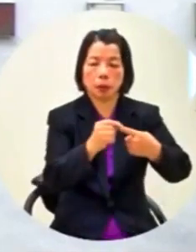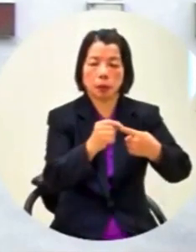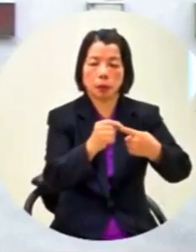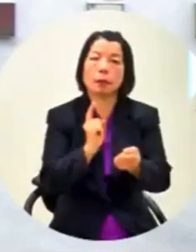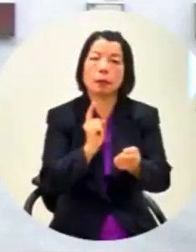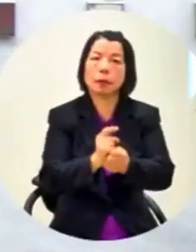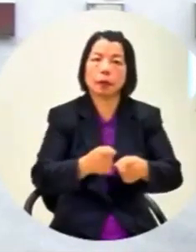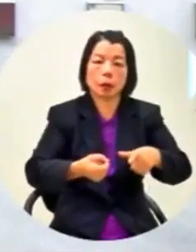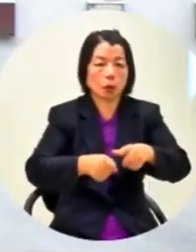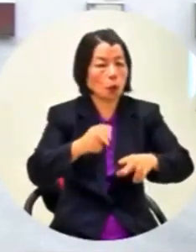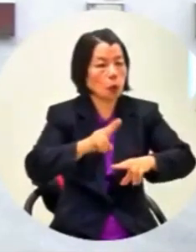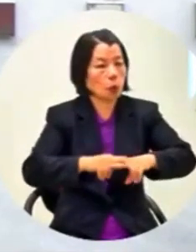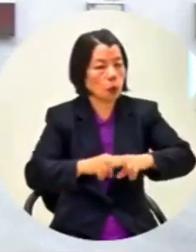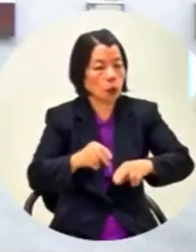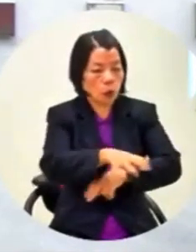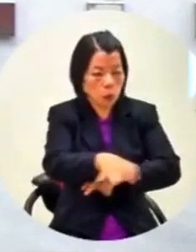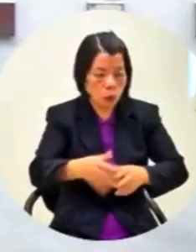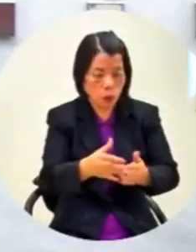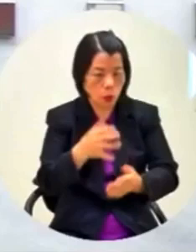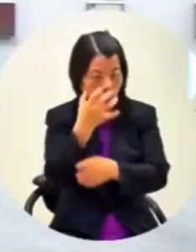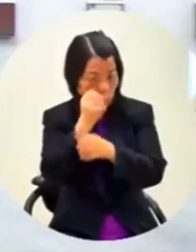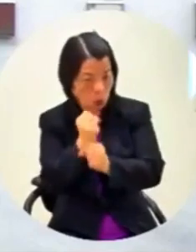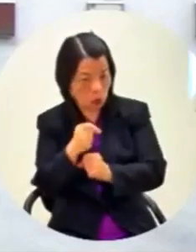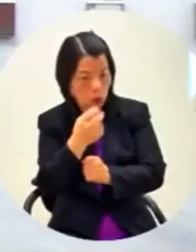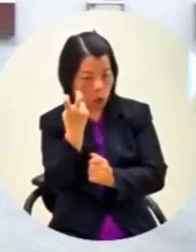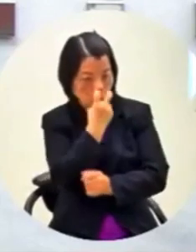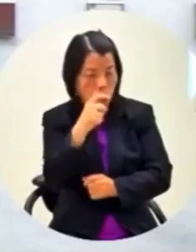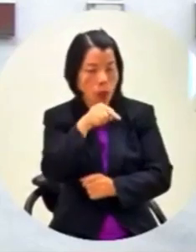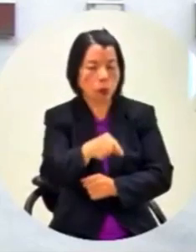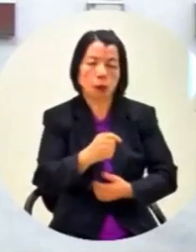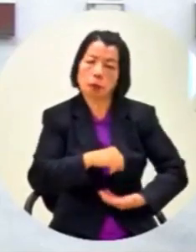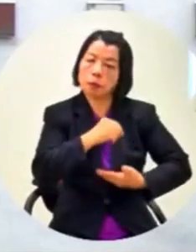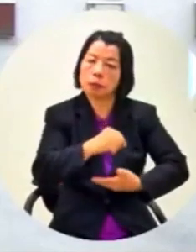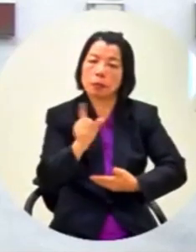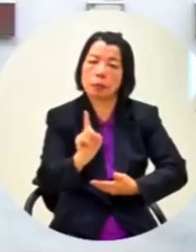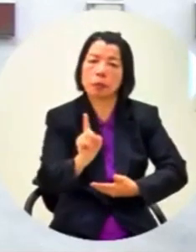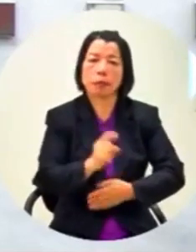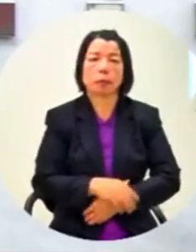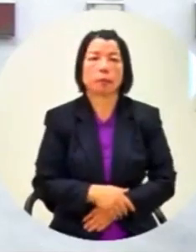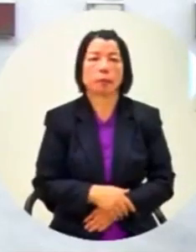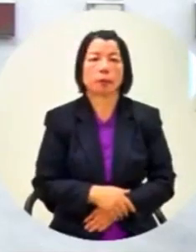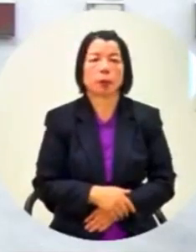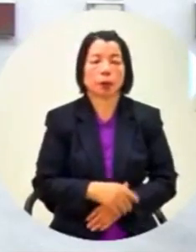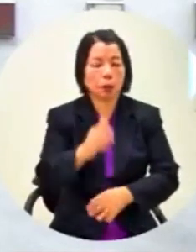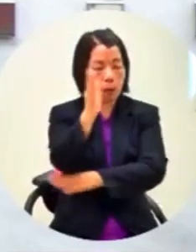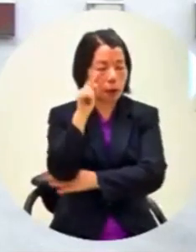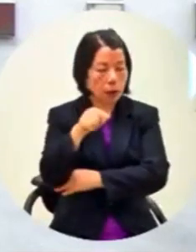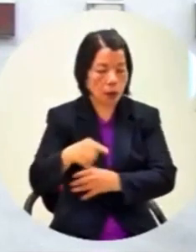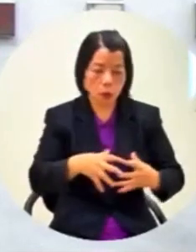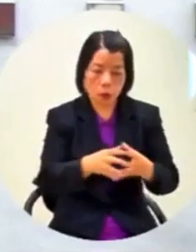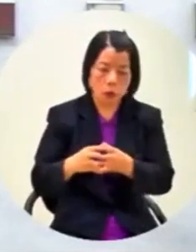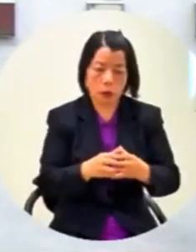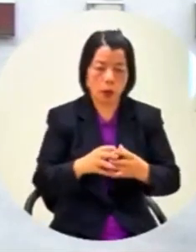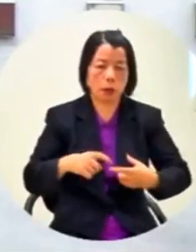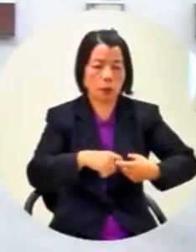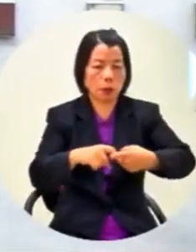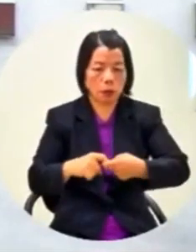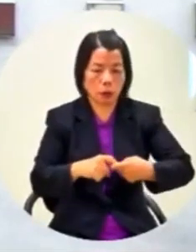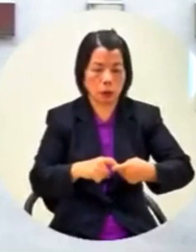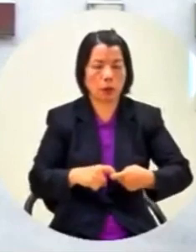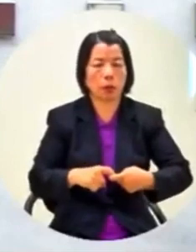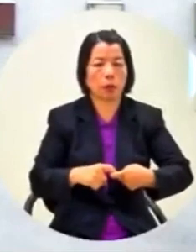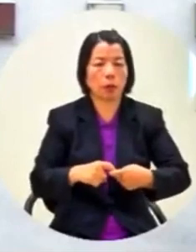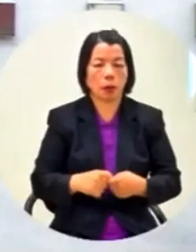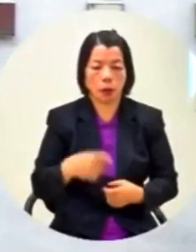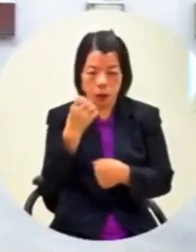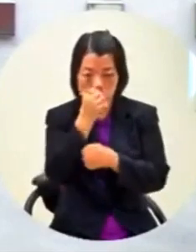与我们也是非常的担心，市府的防疫部团队组织了联合稽查小组，加